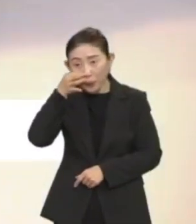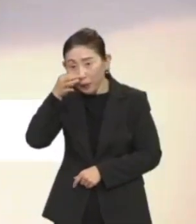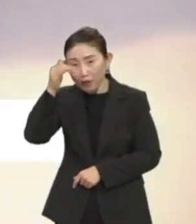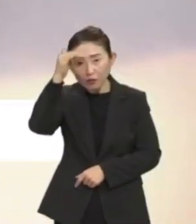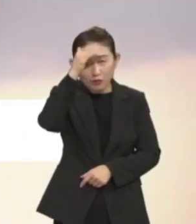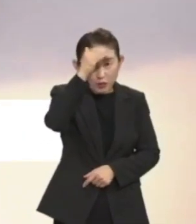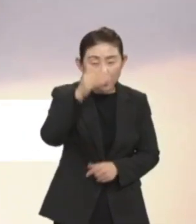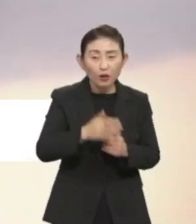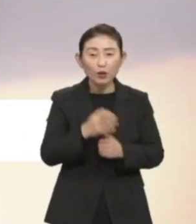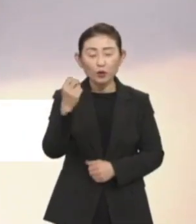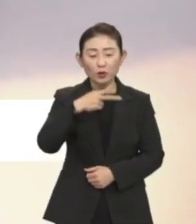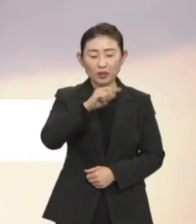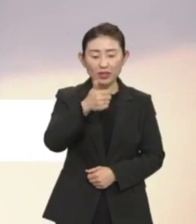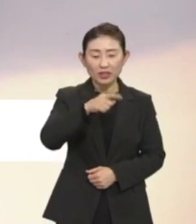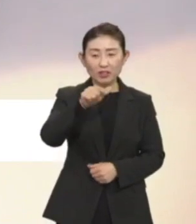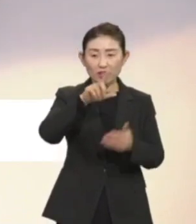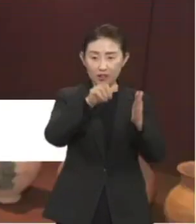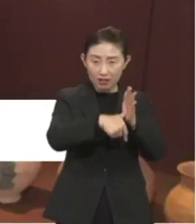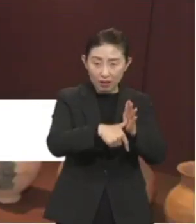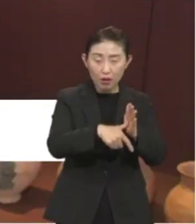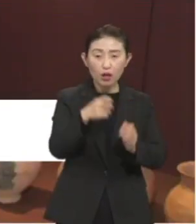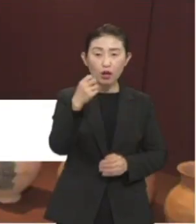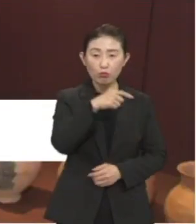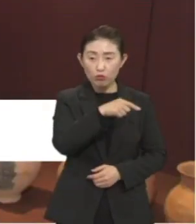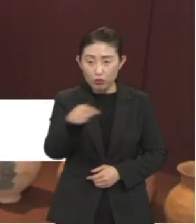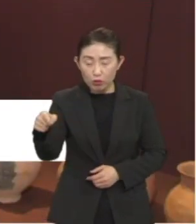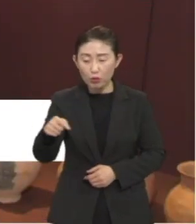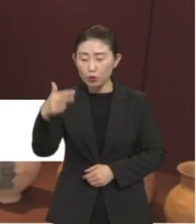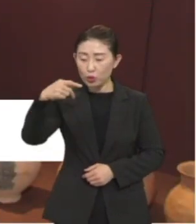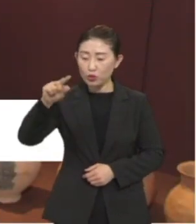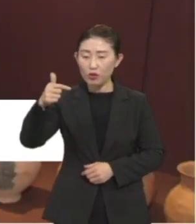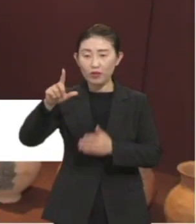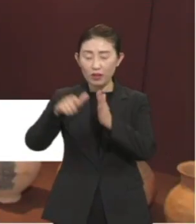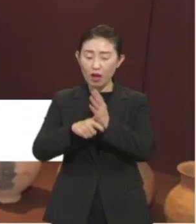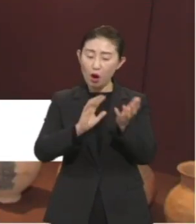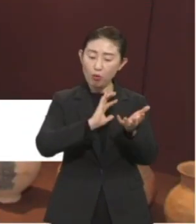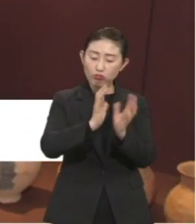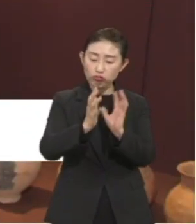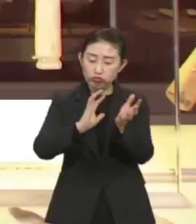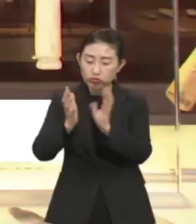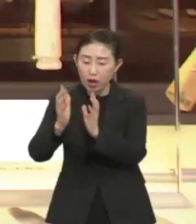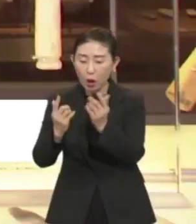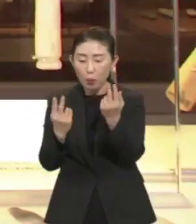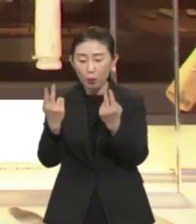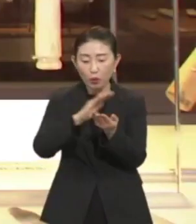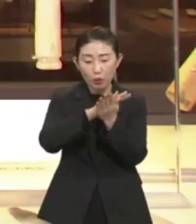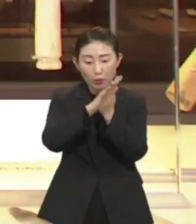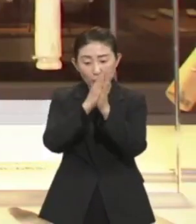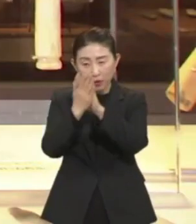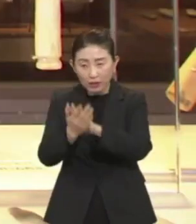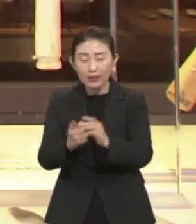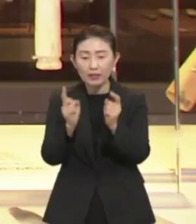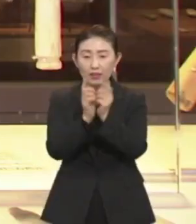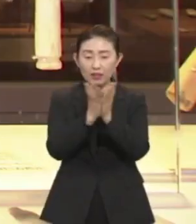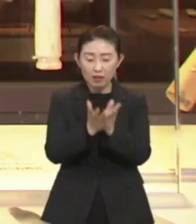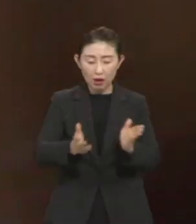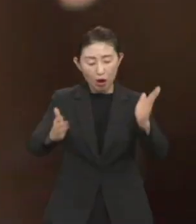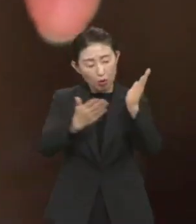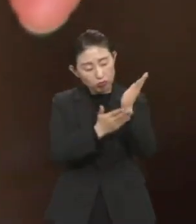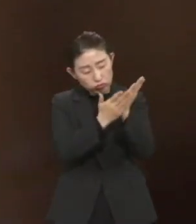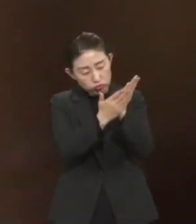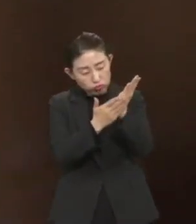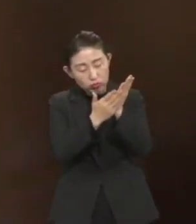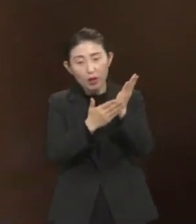신석기 빗살무늬 토기에서 조선시대 분청 사기까지 충남 지역 출토물을 직접 만져볼 수 있는 촉각